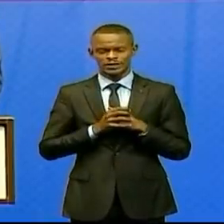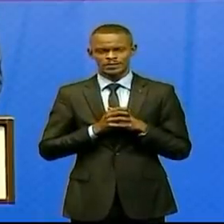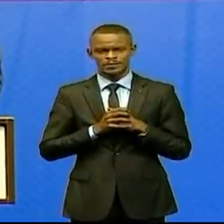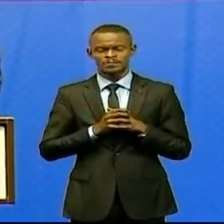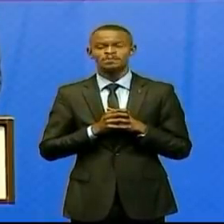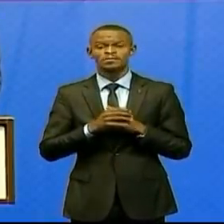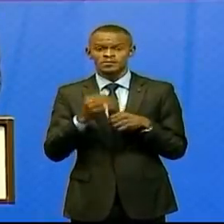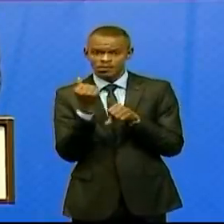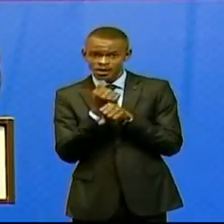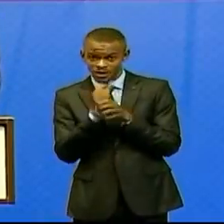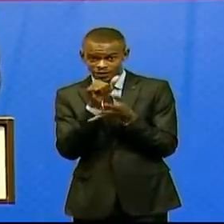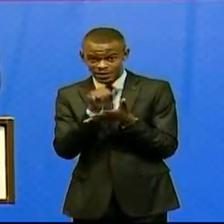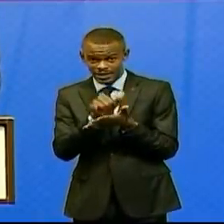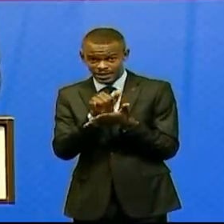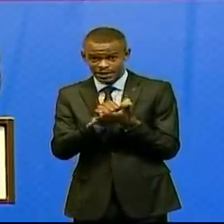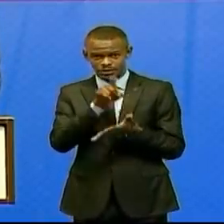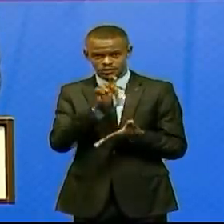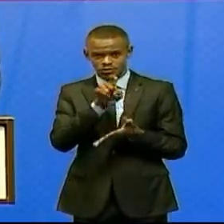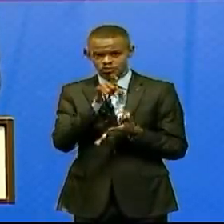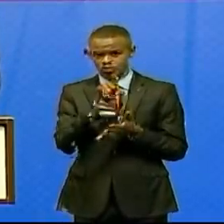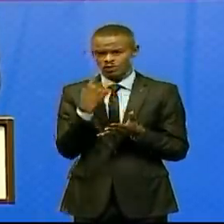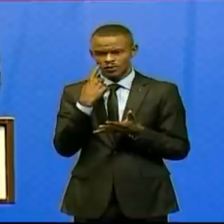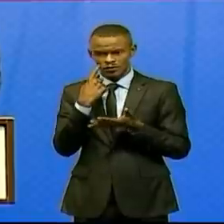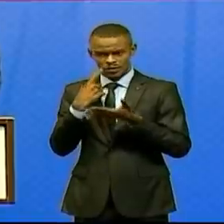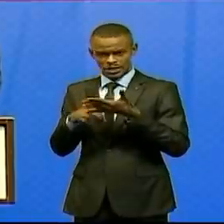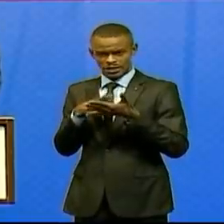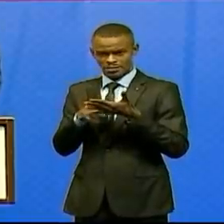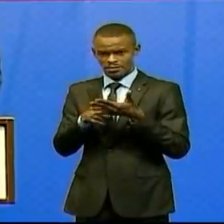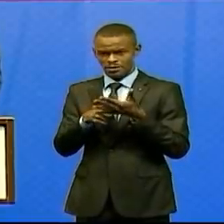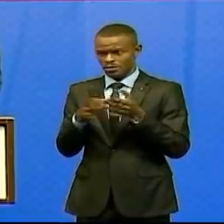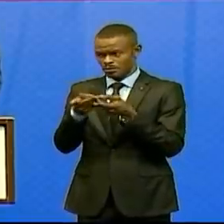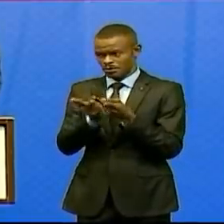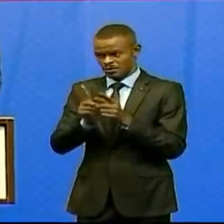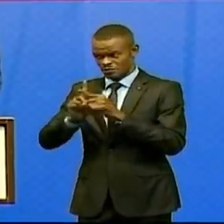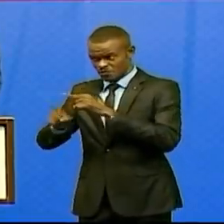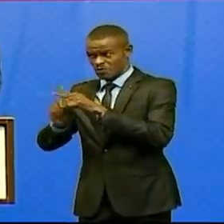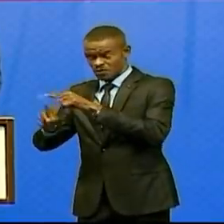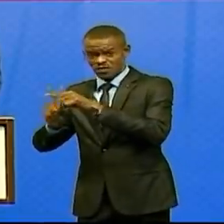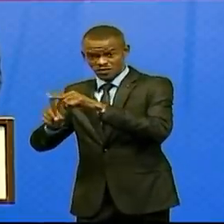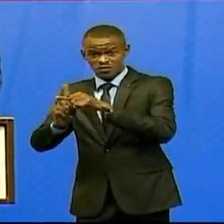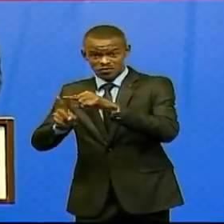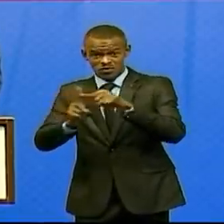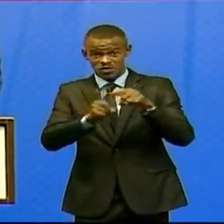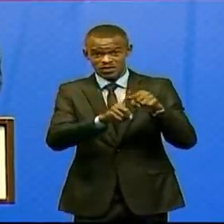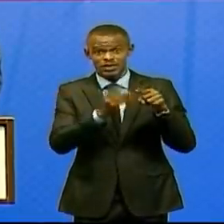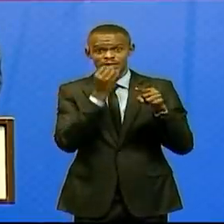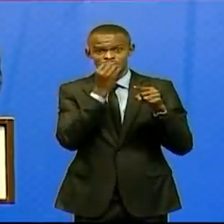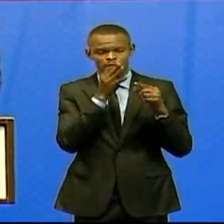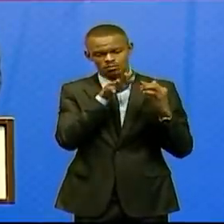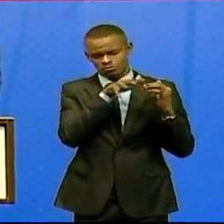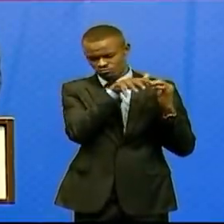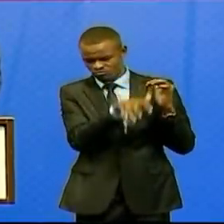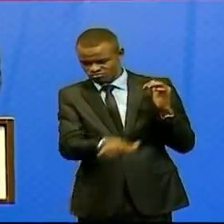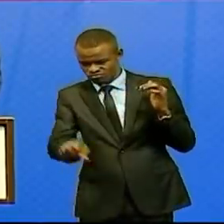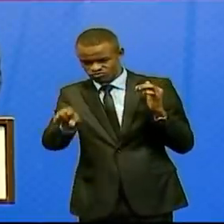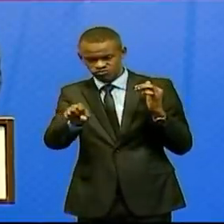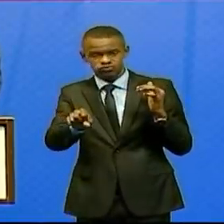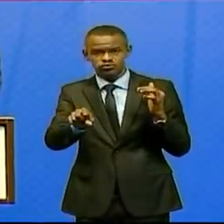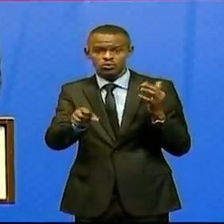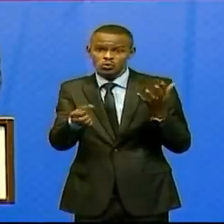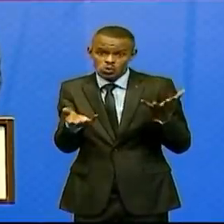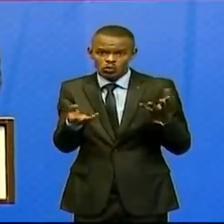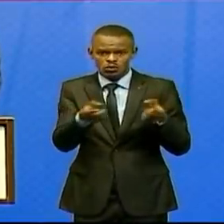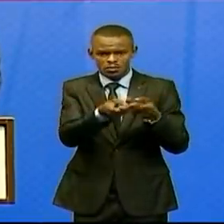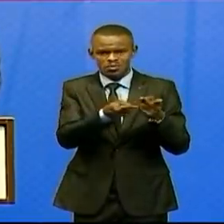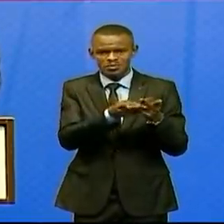s'étendre aux différents sites menacés par les érosions ou le péril des constructions anarchiques. Des